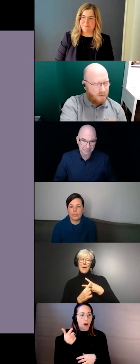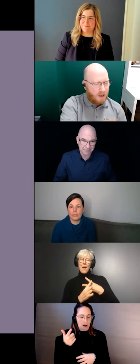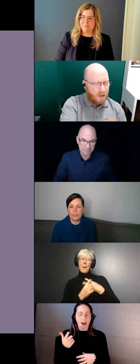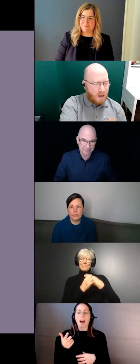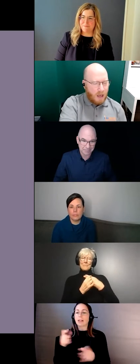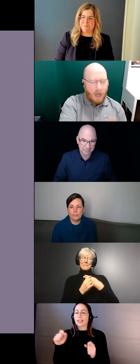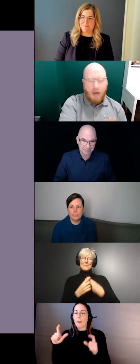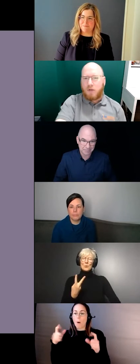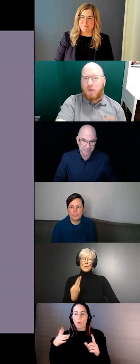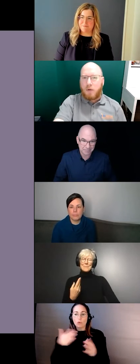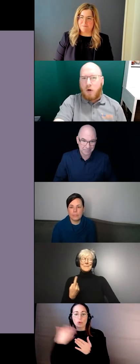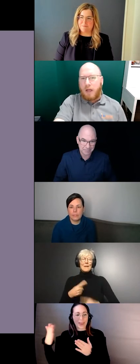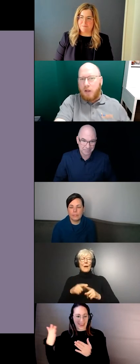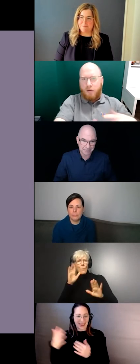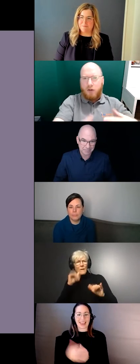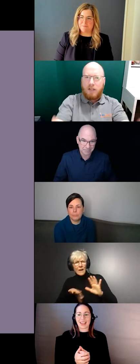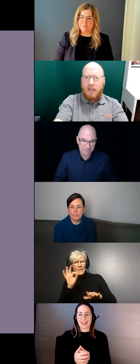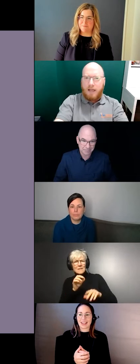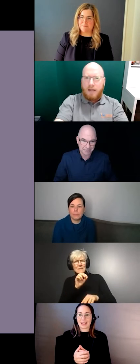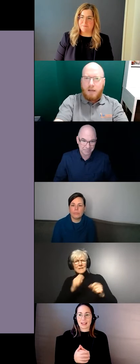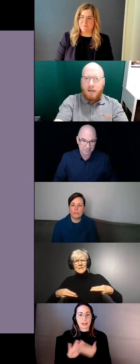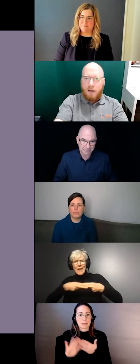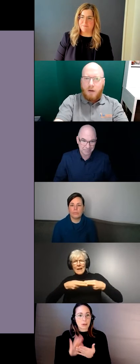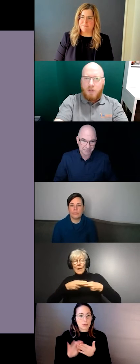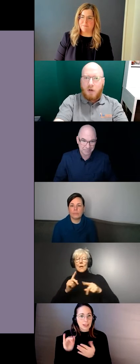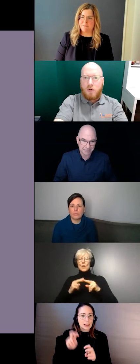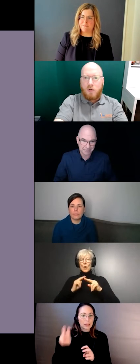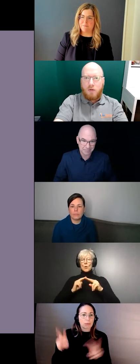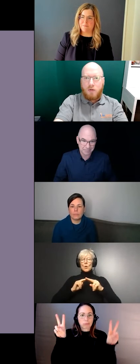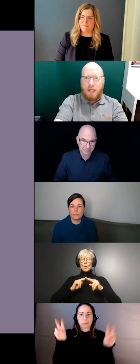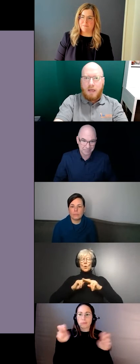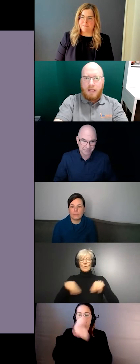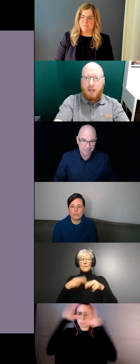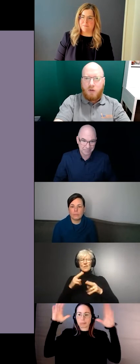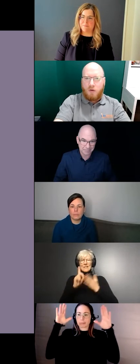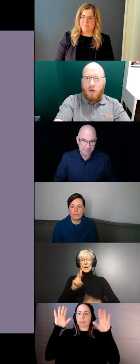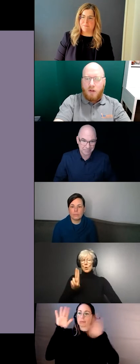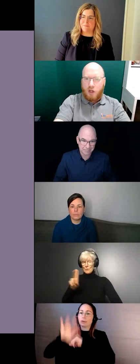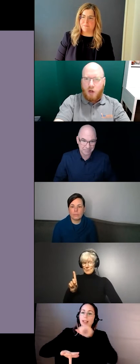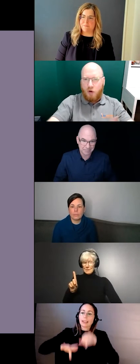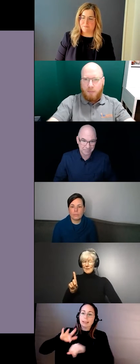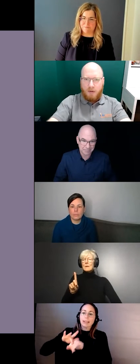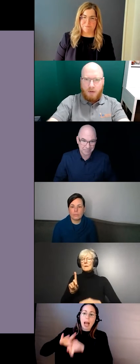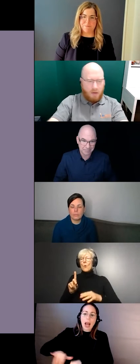vais rater ça, mais on appelle ça la conception universelle aussi qui peut apporter le terme